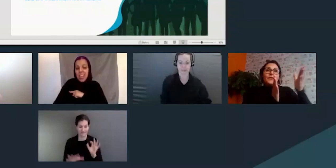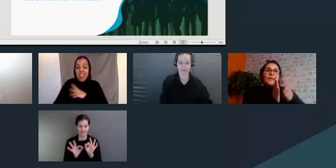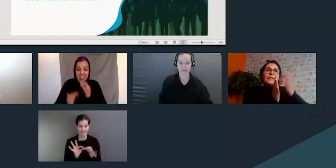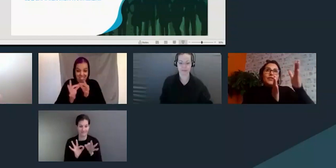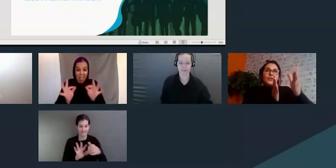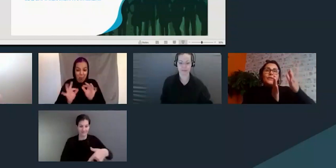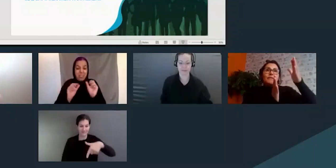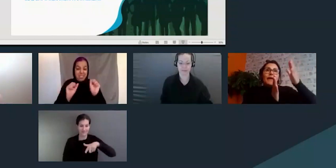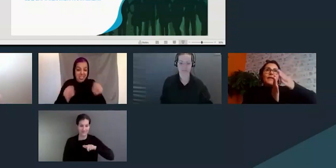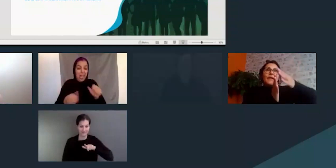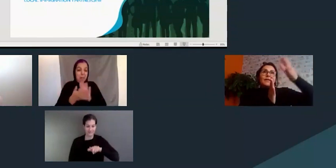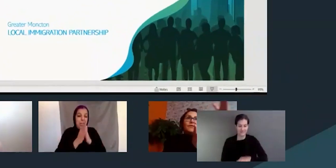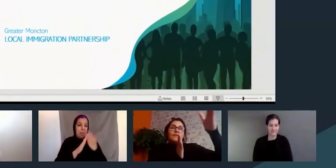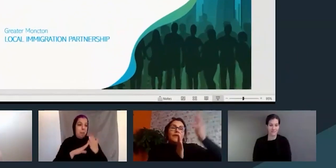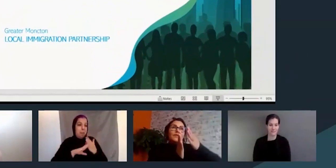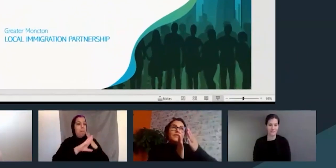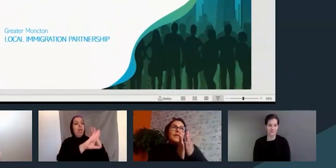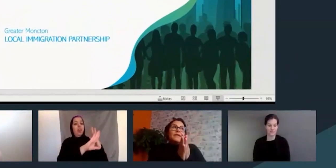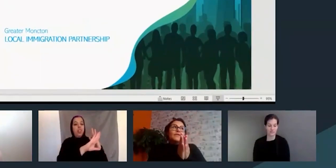comment dire,